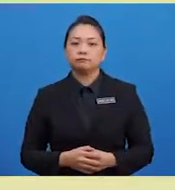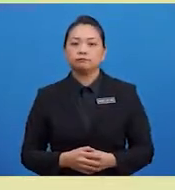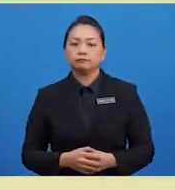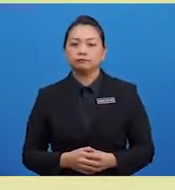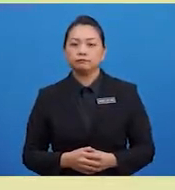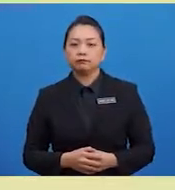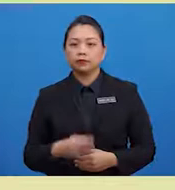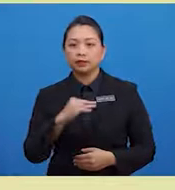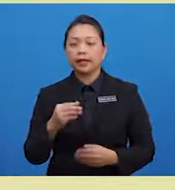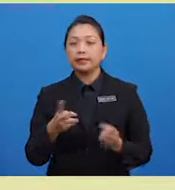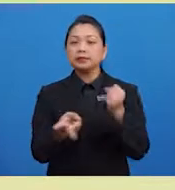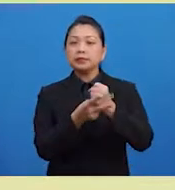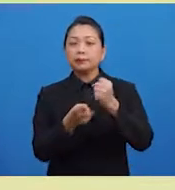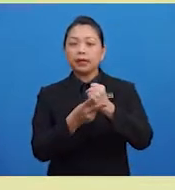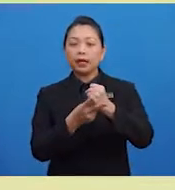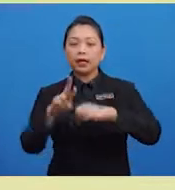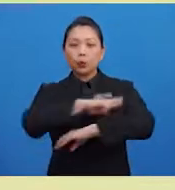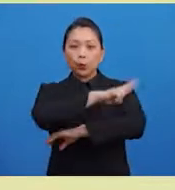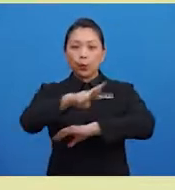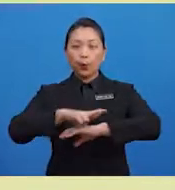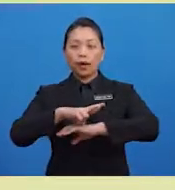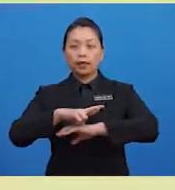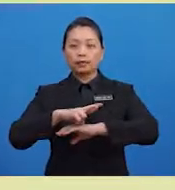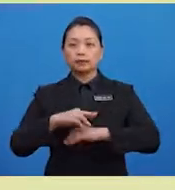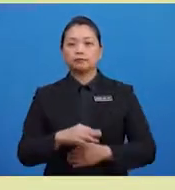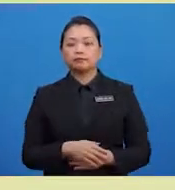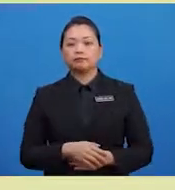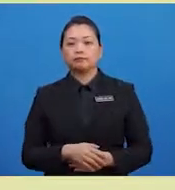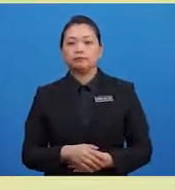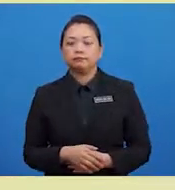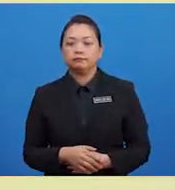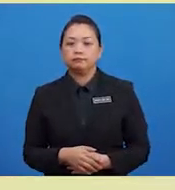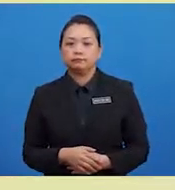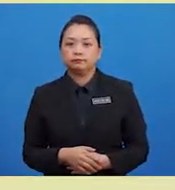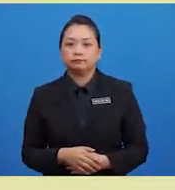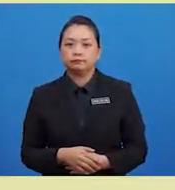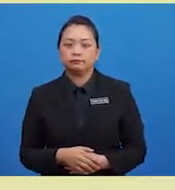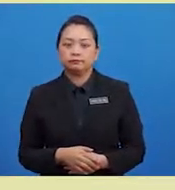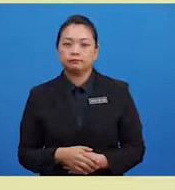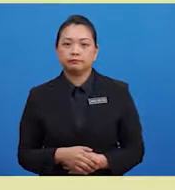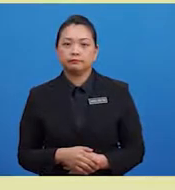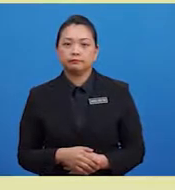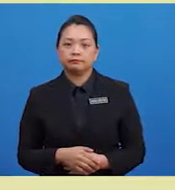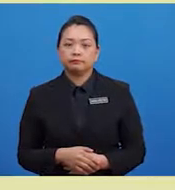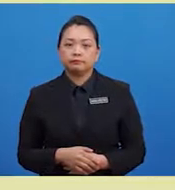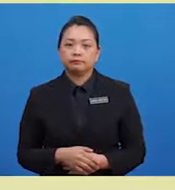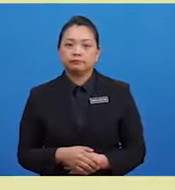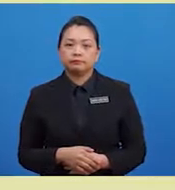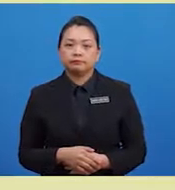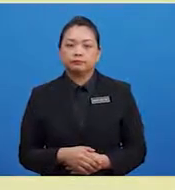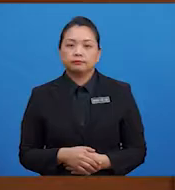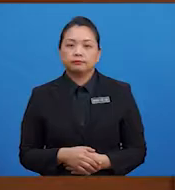serta menjimatkan ruang pengeraman dan penetasan apabila telur yang tidak bernas diasingkan.